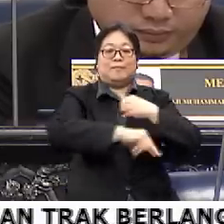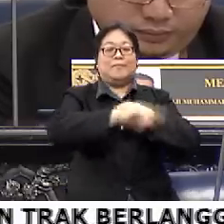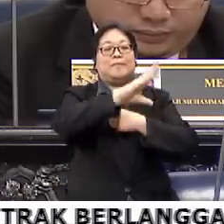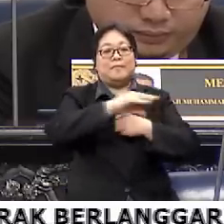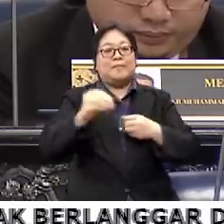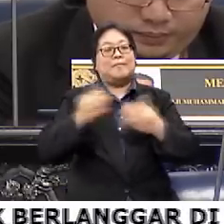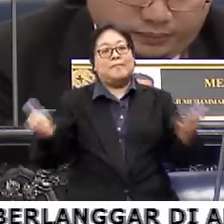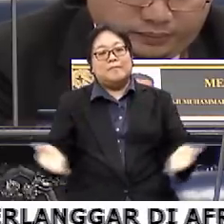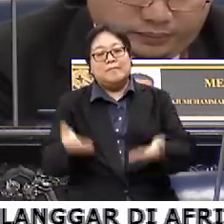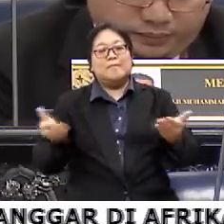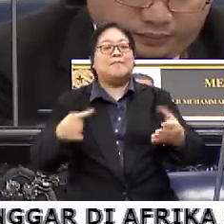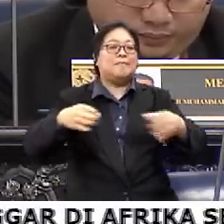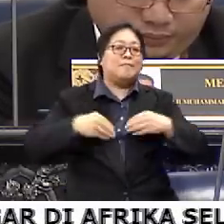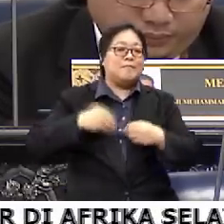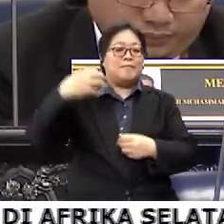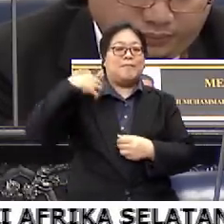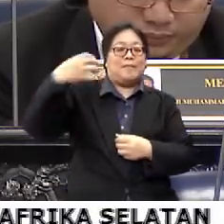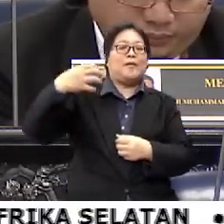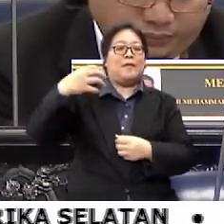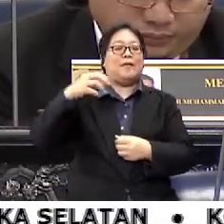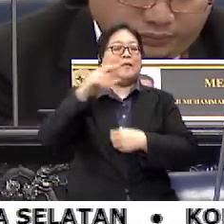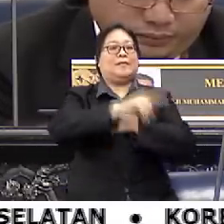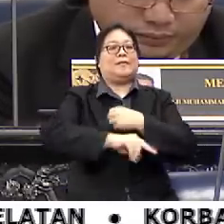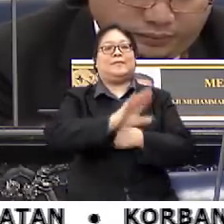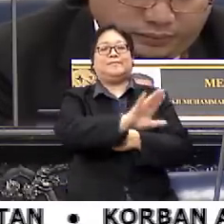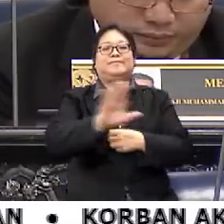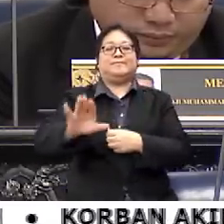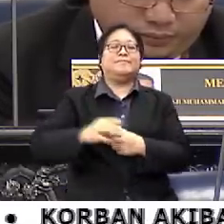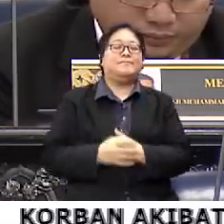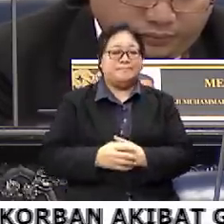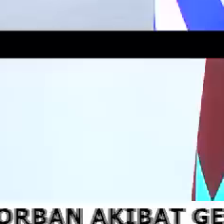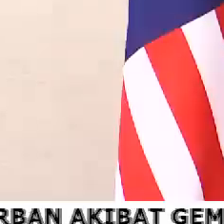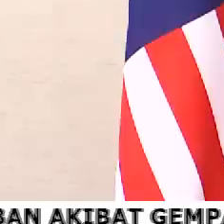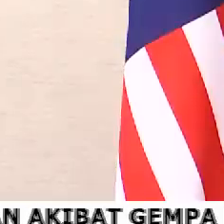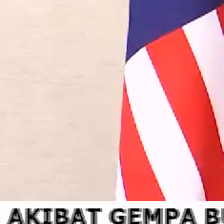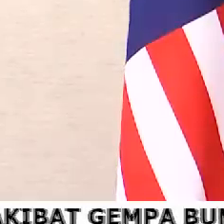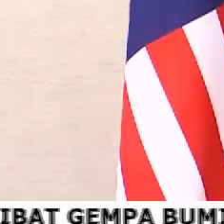meraihkan pegawai dan kakitangan kerajaan di negeri berkenaan agar tidak dilihat